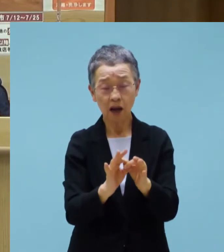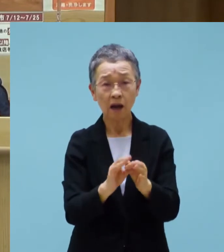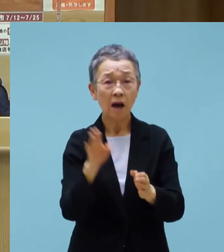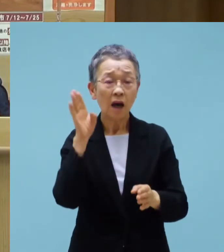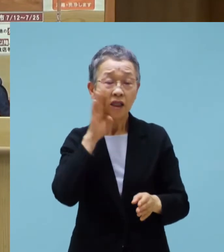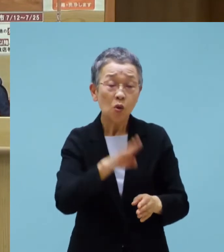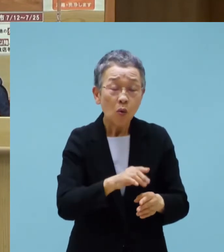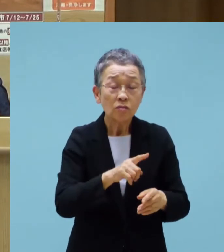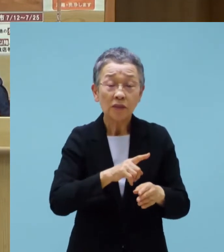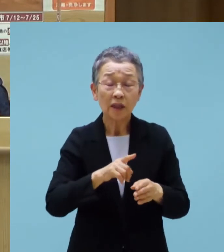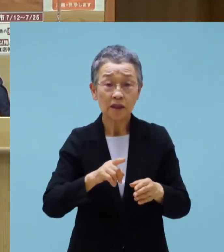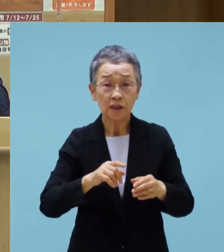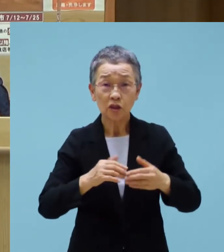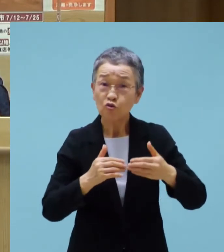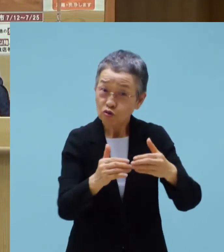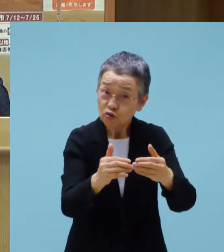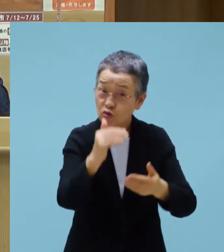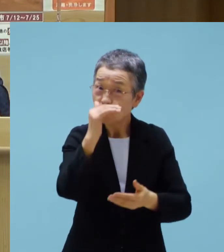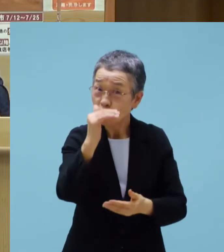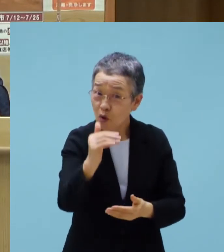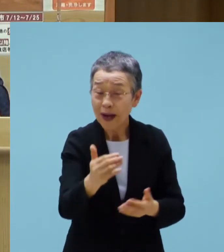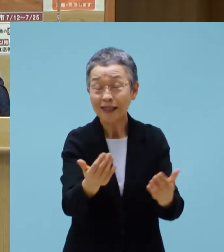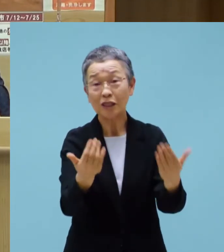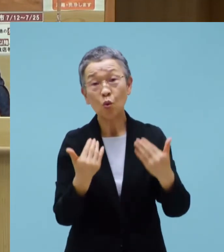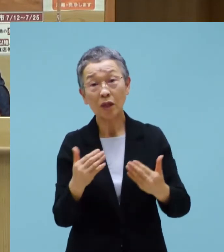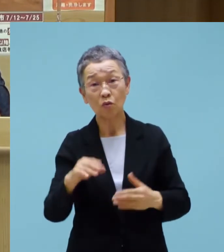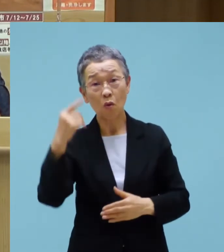が必要じゃないかなというふうには考えています。